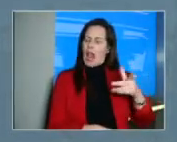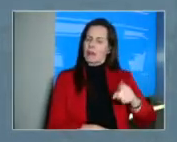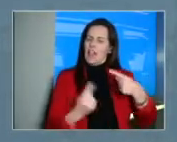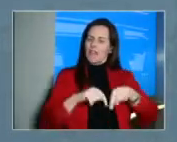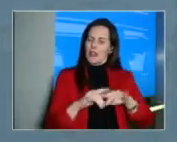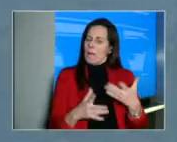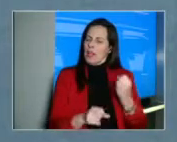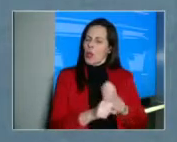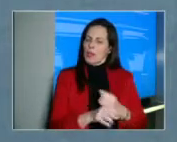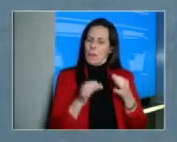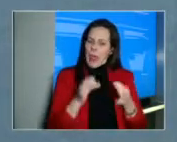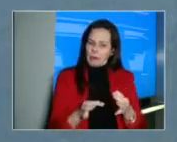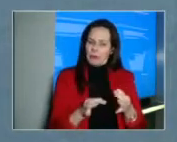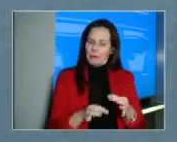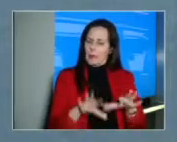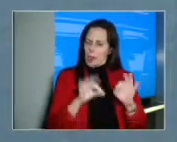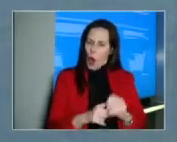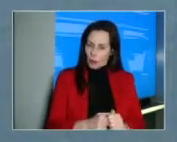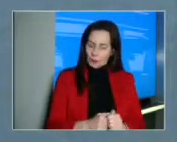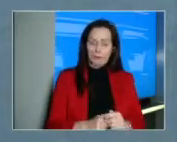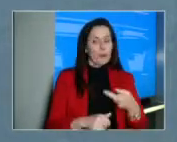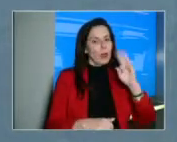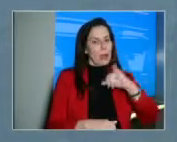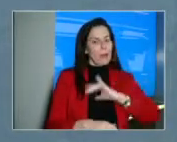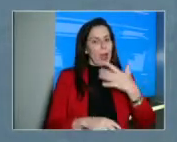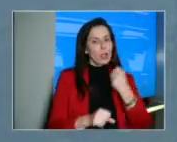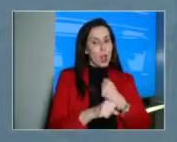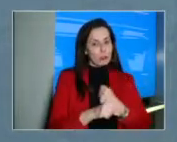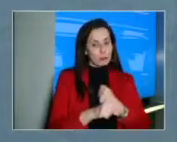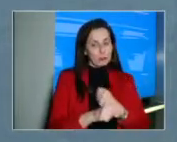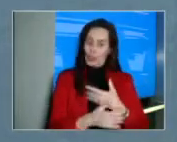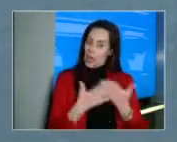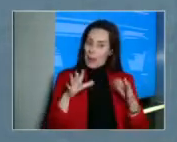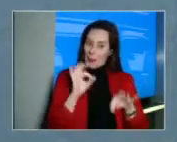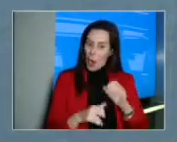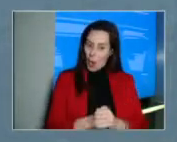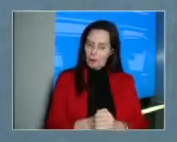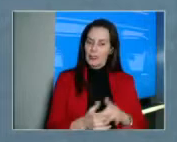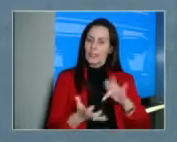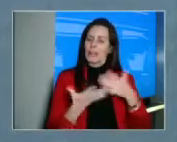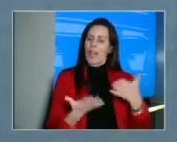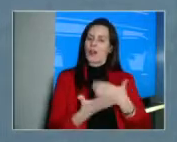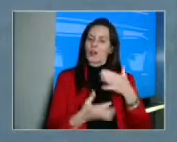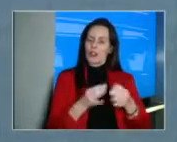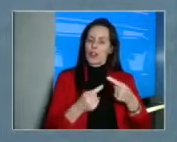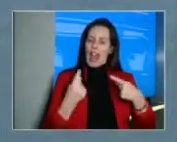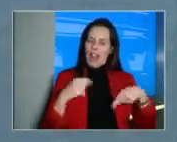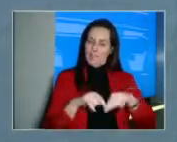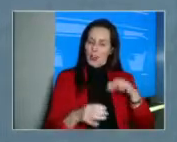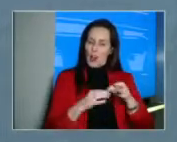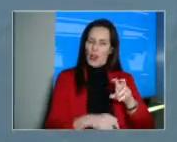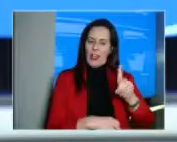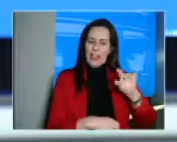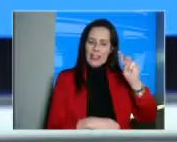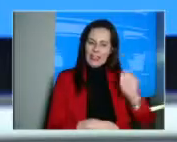כזאת ומה היא עושה במהלך מערכת הבחירות. ויותר מעניין מה היא עושה כשאין בחירות. נמצא איתנו היועץ המשפטי של הוועדה, עורך הדין דין